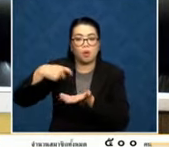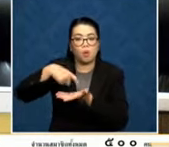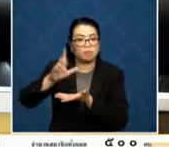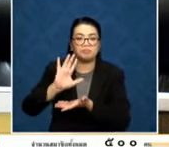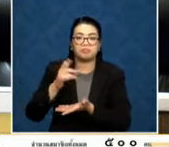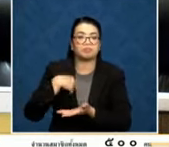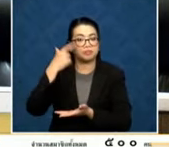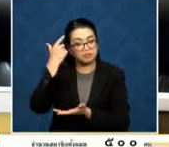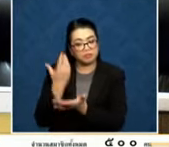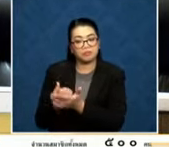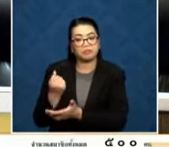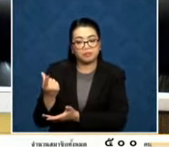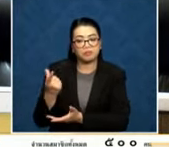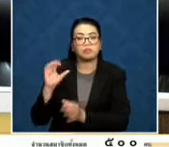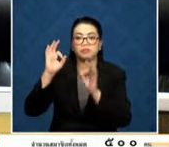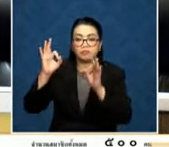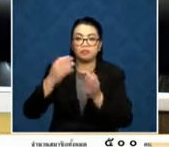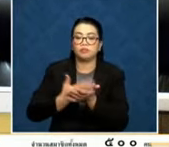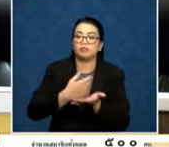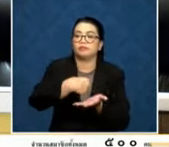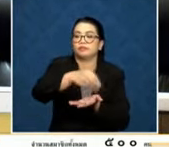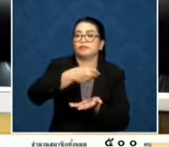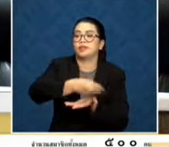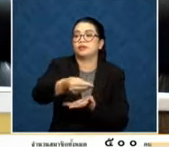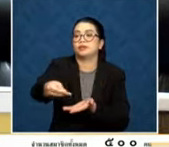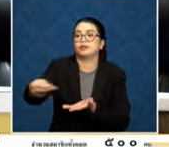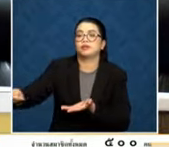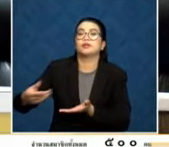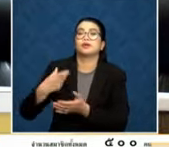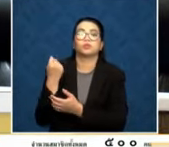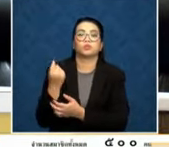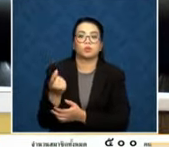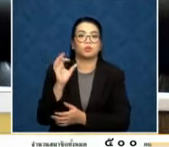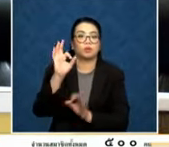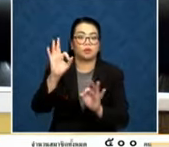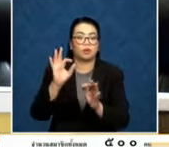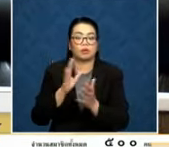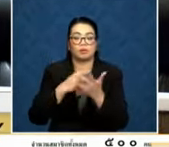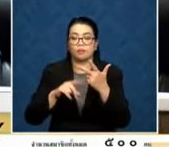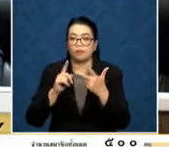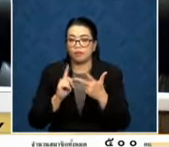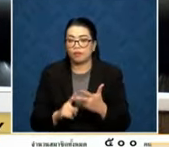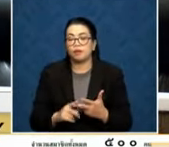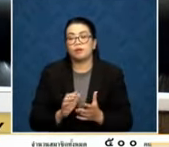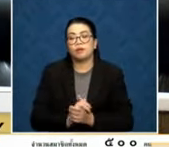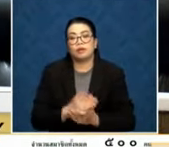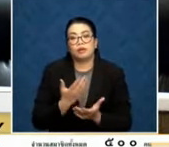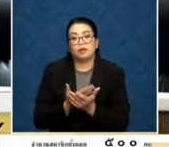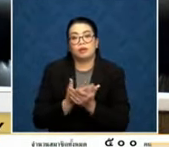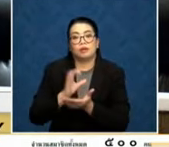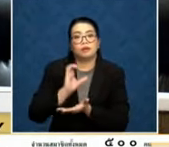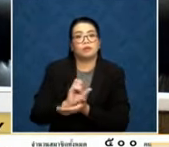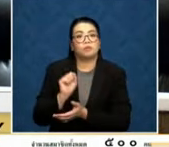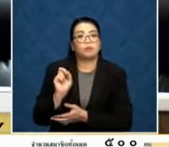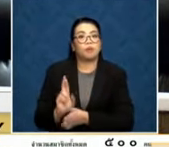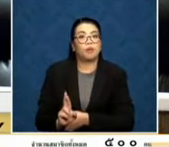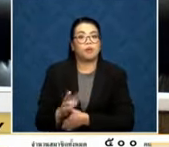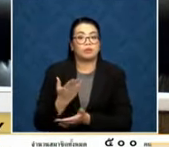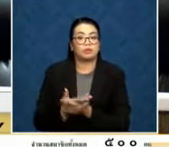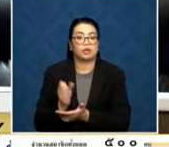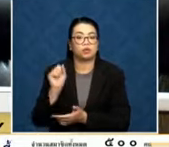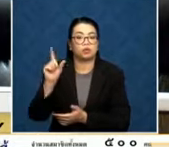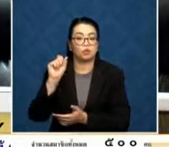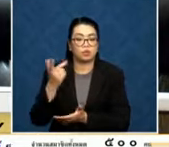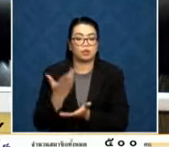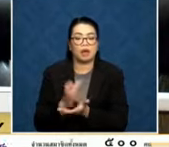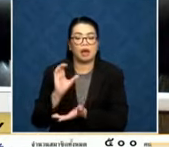12นะครับเงินสำรองจ่ายเพื่อการฉุกเฉินหรือจำเป็นตัวนี้ก็เหมือนกันครับมันเป็น